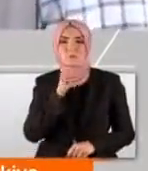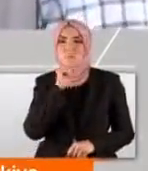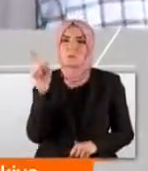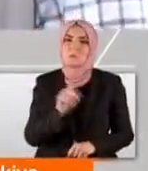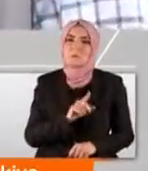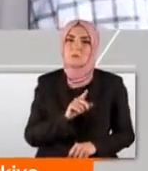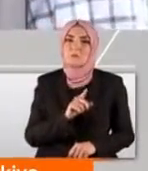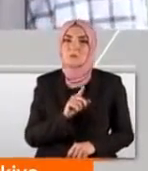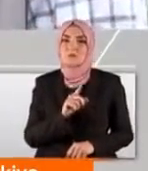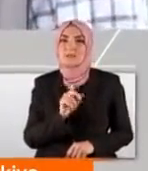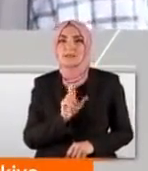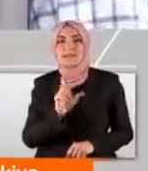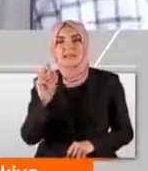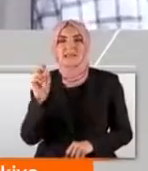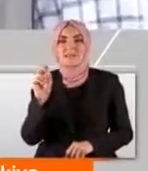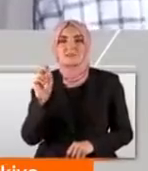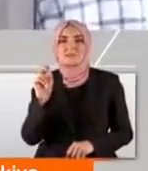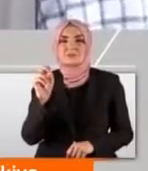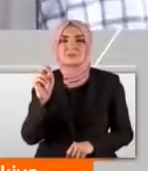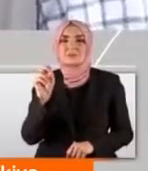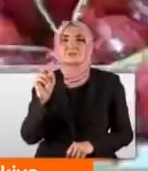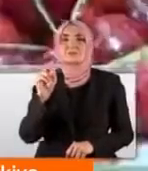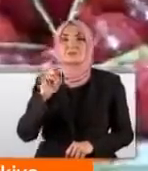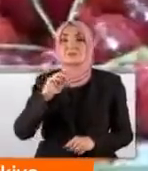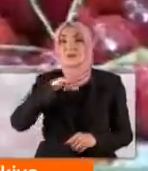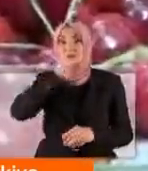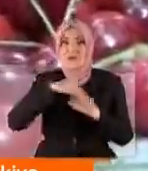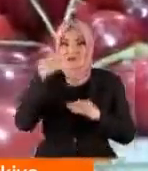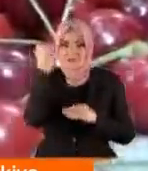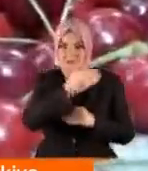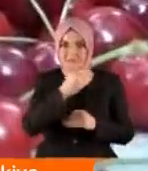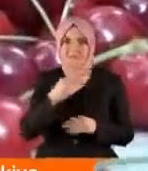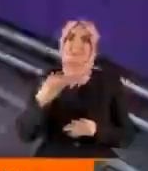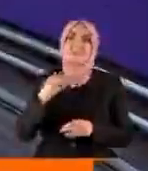%70'i ihracata gidiyor. Geriye kalanı iç piyasaya gidiyor.